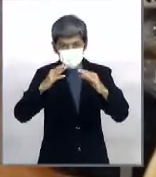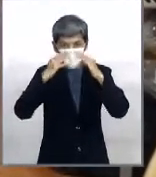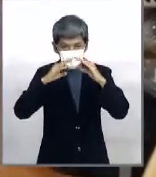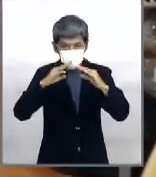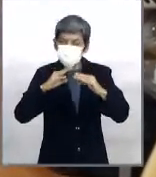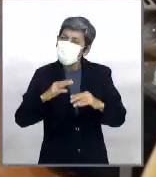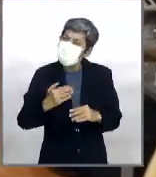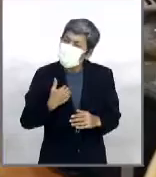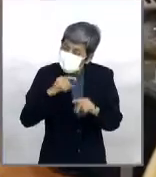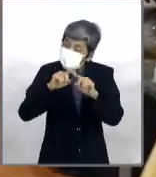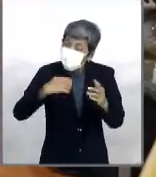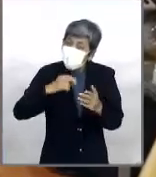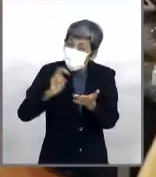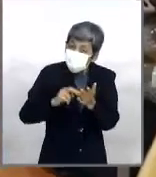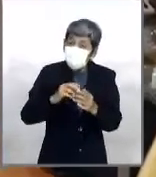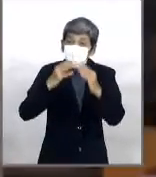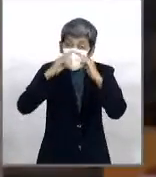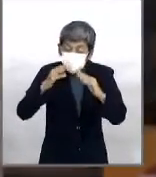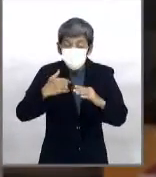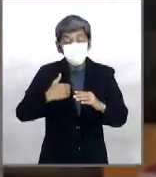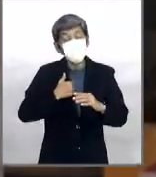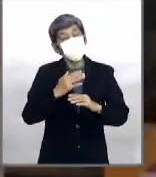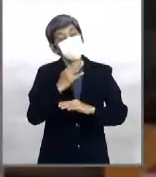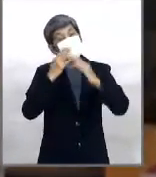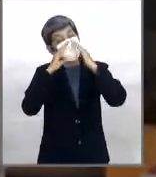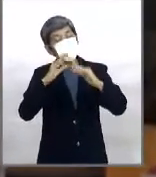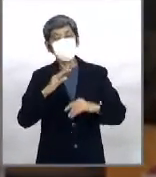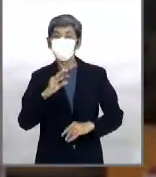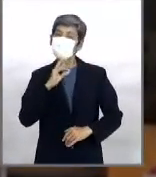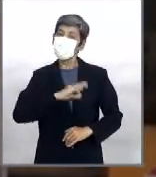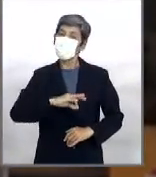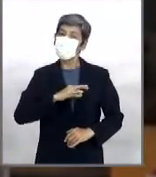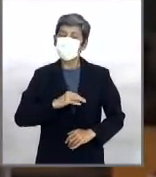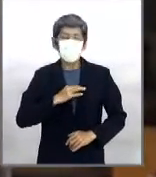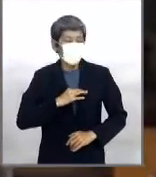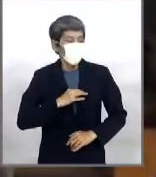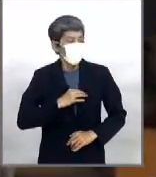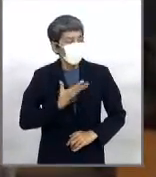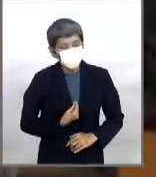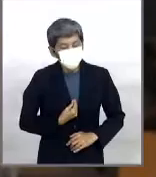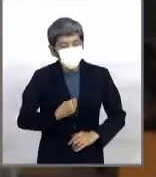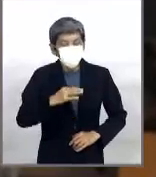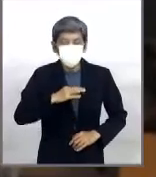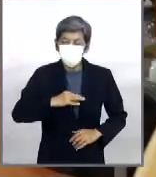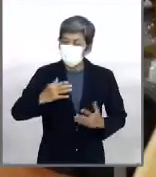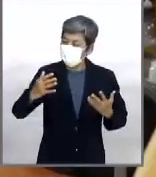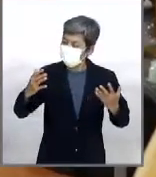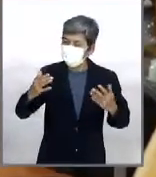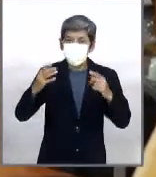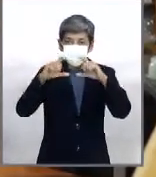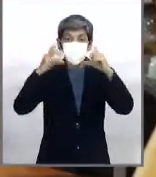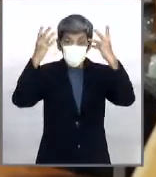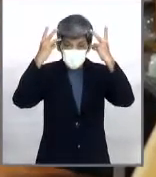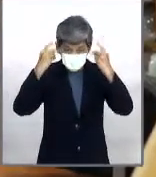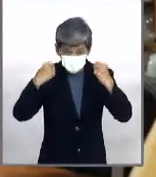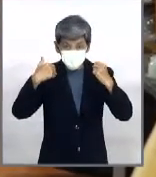เอ๊ะใบทุพพลภาพคืออะไรวะเอ้าคนพิการนี่หว่ า คือวันนั้นน่ะใจแป้งมาหักนึกออกปะเราเคยมีบัตรประ